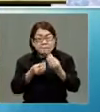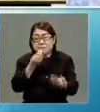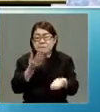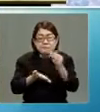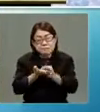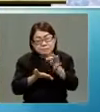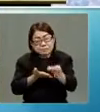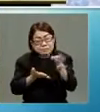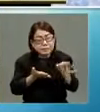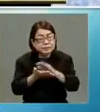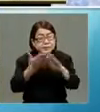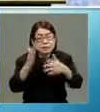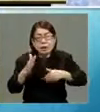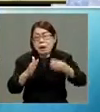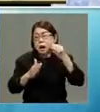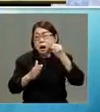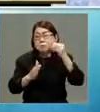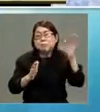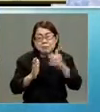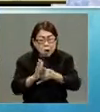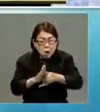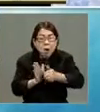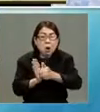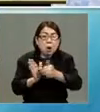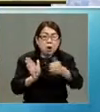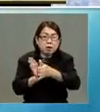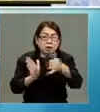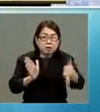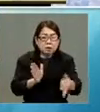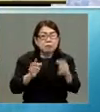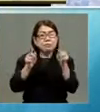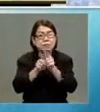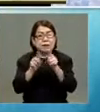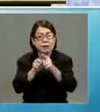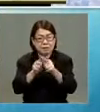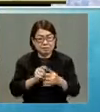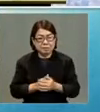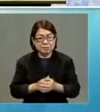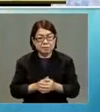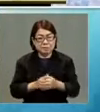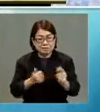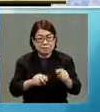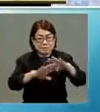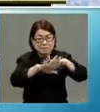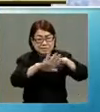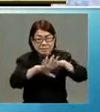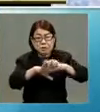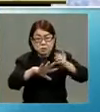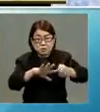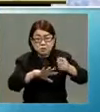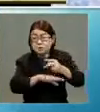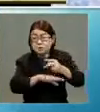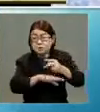ท์ก็เหมือนการเช็คอินนะครับคือ QR code ตัวเดียวกันเนี่ยแหละครับที่ท่านเข้าไปแปะอยู่ท่านเห็นอยู่ตรงไหนเช็คเอาท์ได้นะครับท่